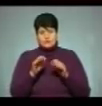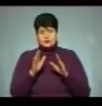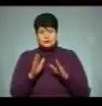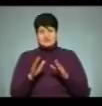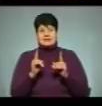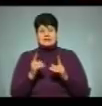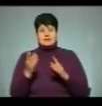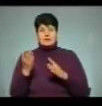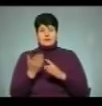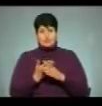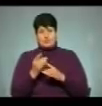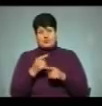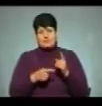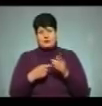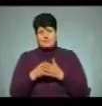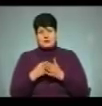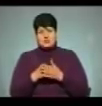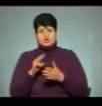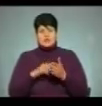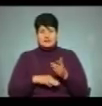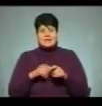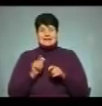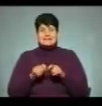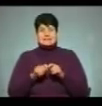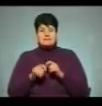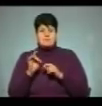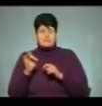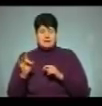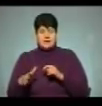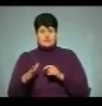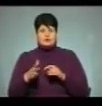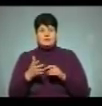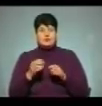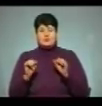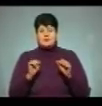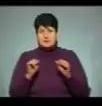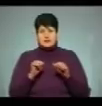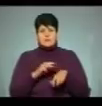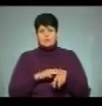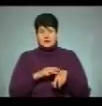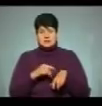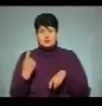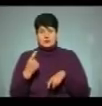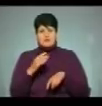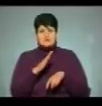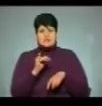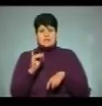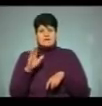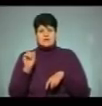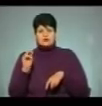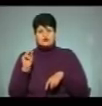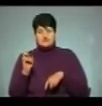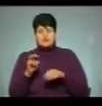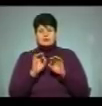половину вартості штрафу. Інспектор відділу моніторингу та аналітичного забезпечення управління патрульної поліції області Василь Іванчук розповідає,